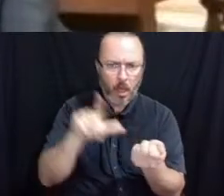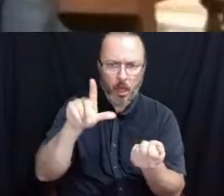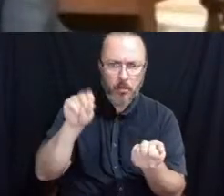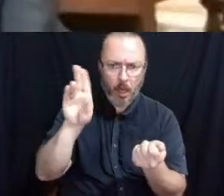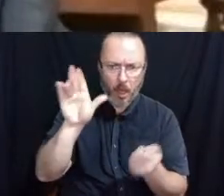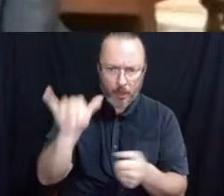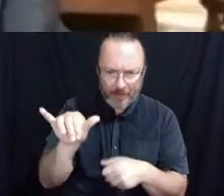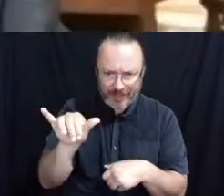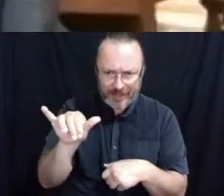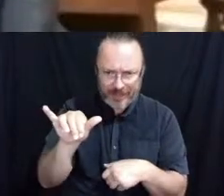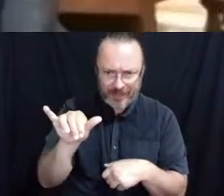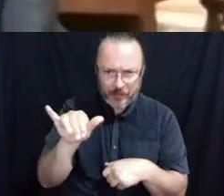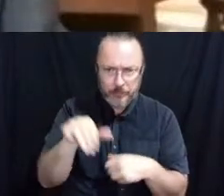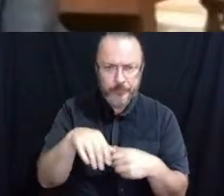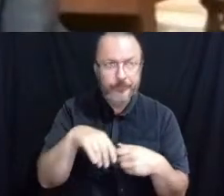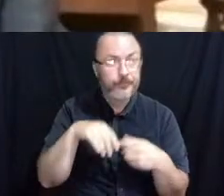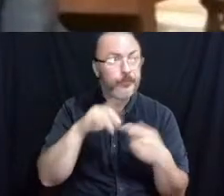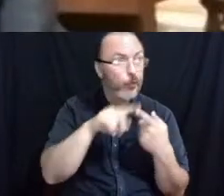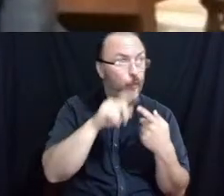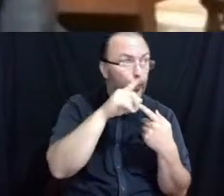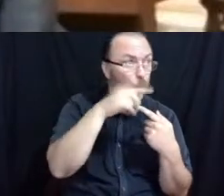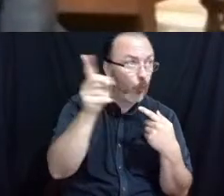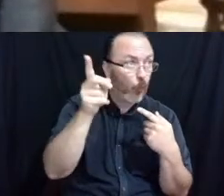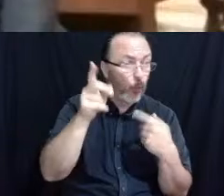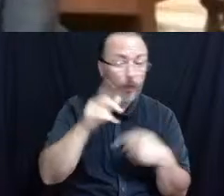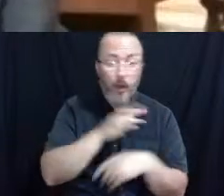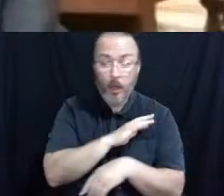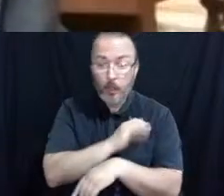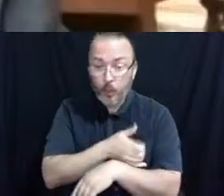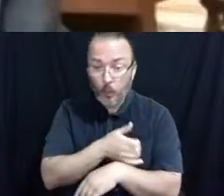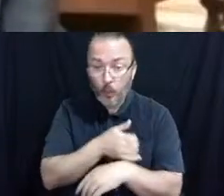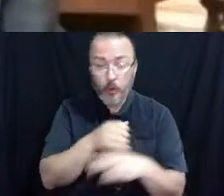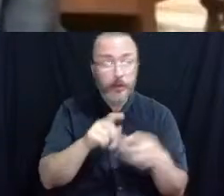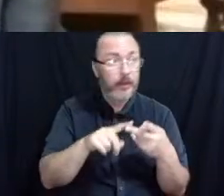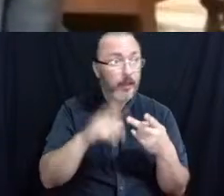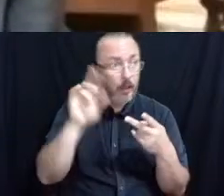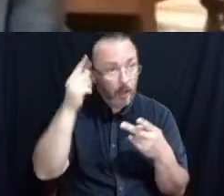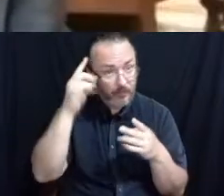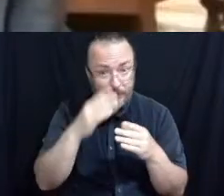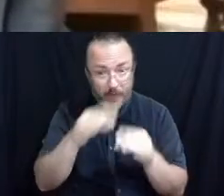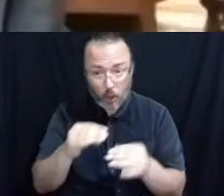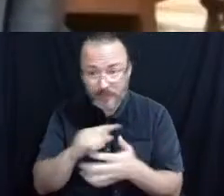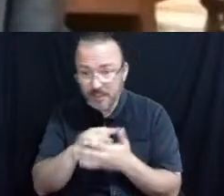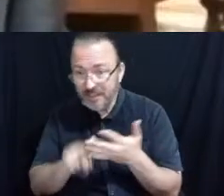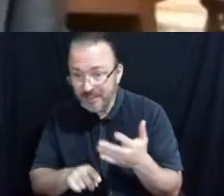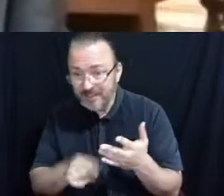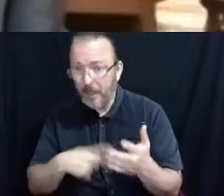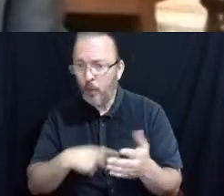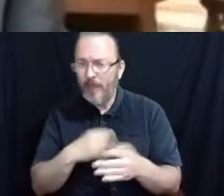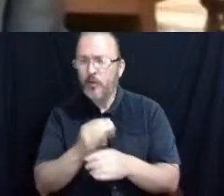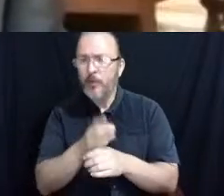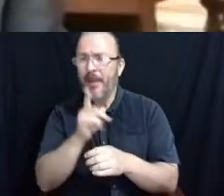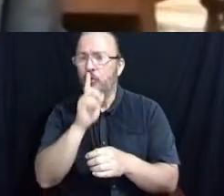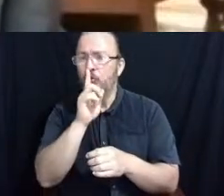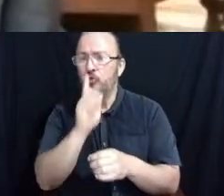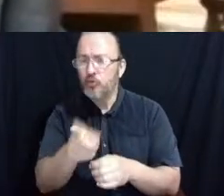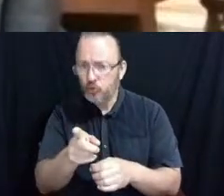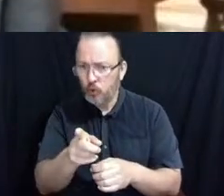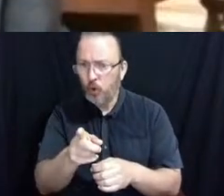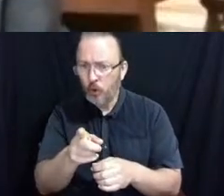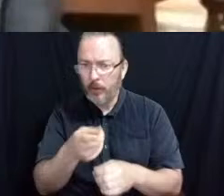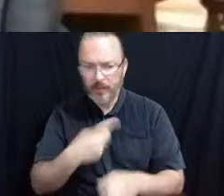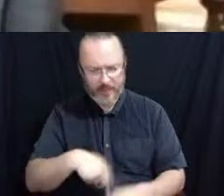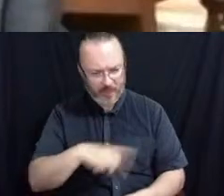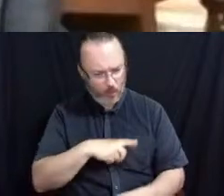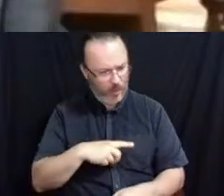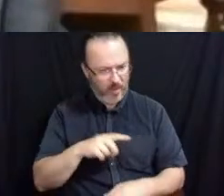faire du lobbying auprès des autorités compétentes, auprès des bureaux et entités compétents, pour que